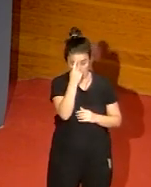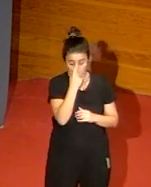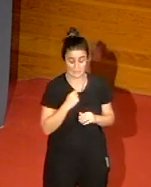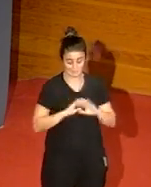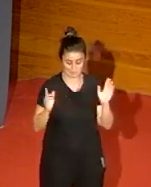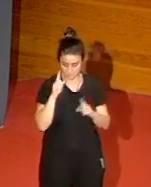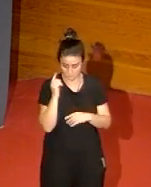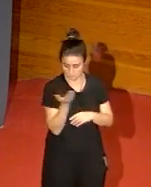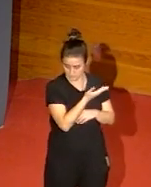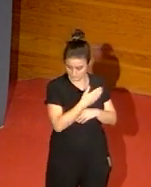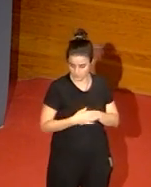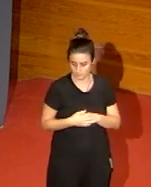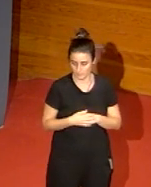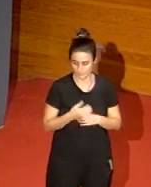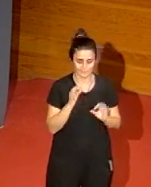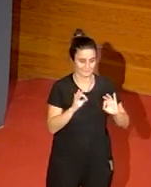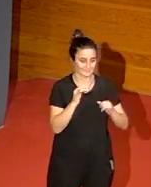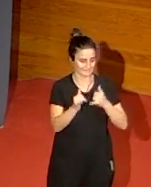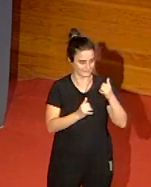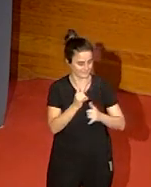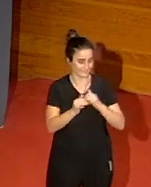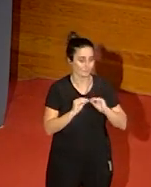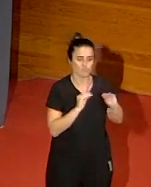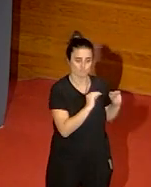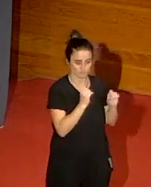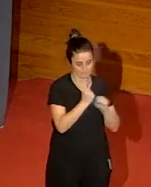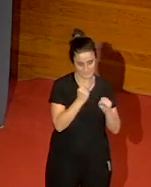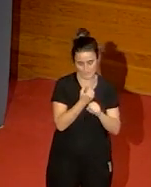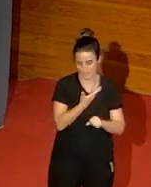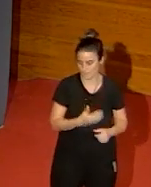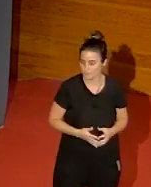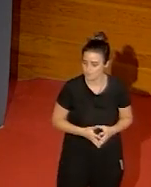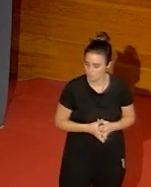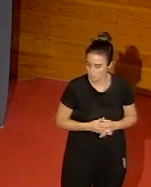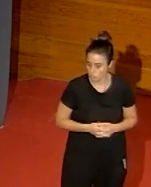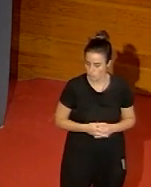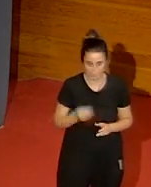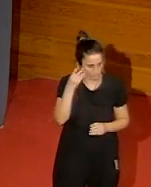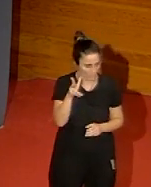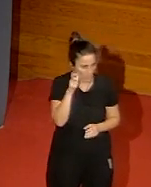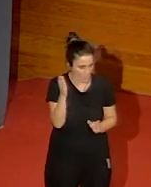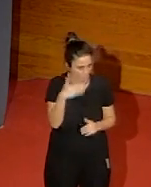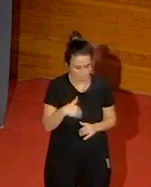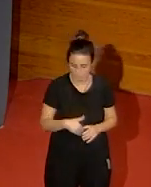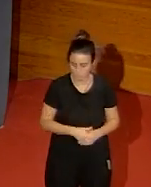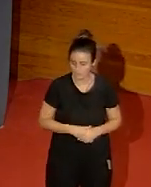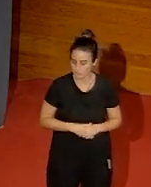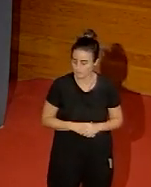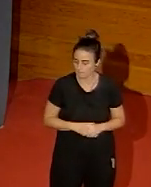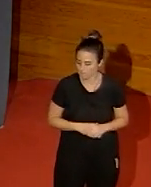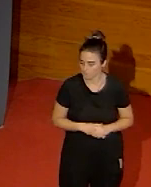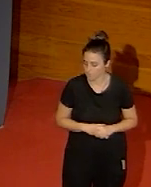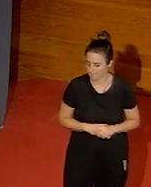baina horrelakoa izan zen haien lana, ez? Uste dut audiori, ez tekit audiori badaukan honek, agian ez. Bueno,